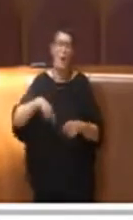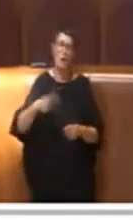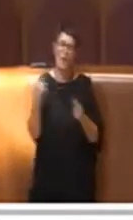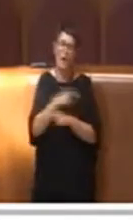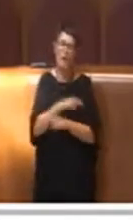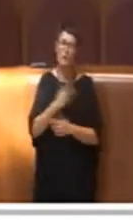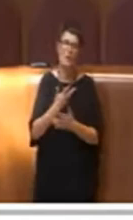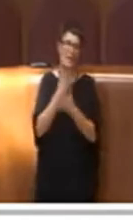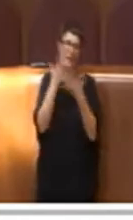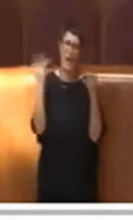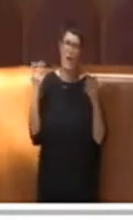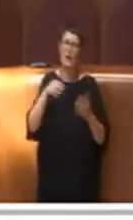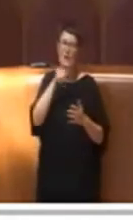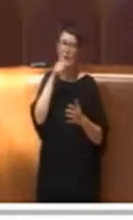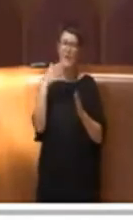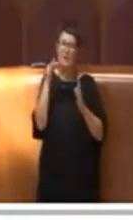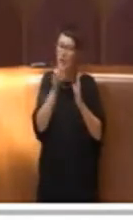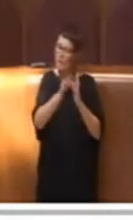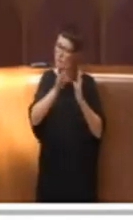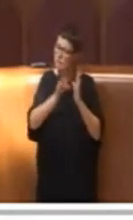vanno rispettati.